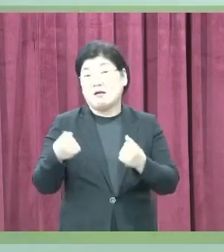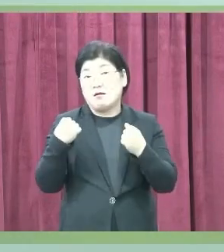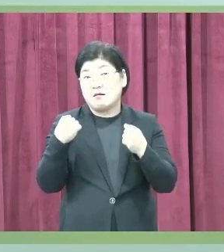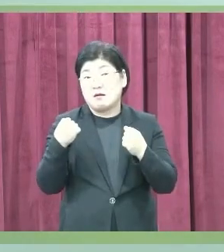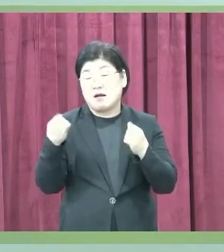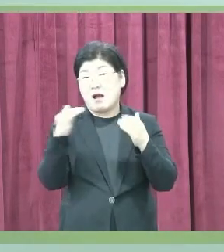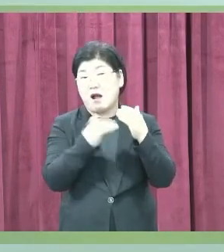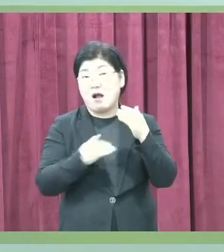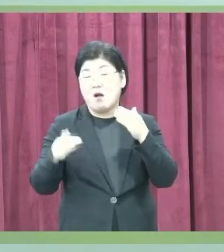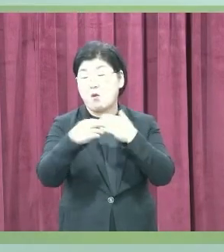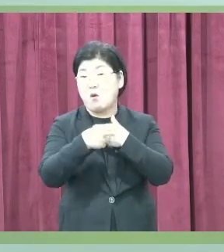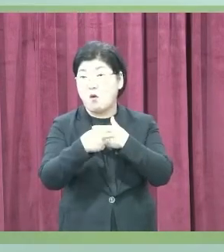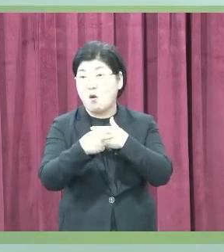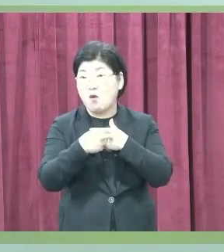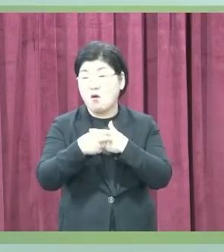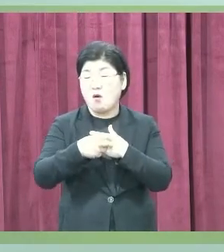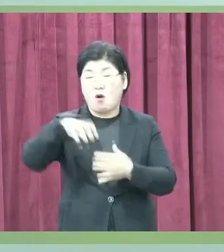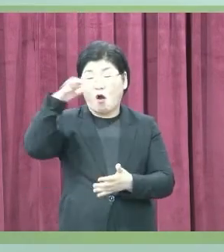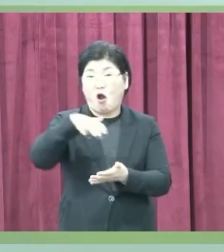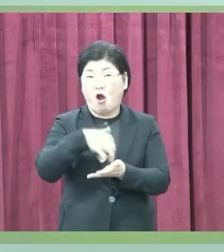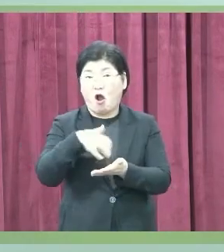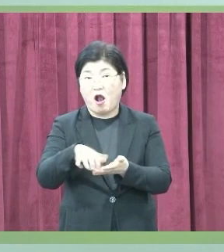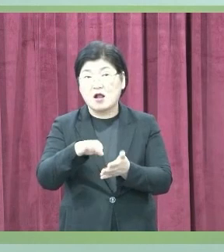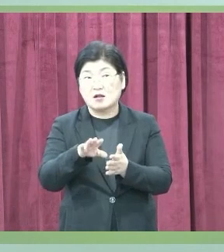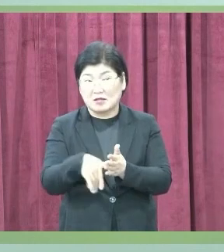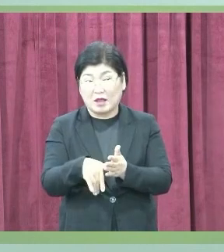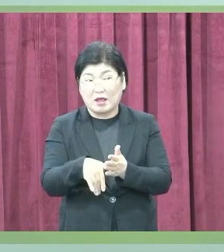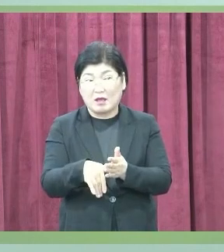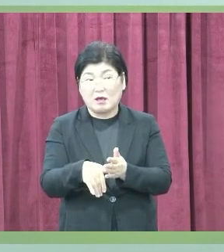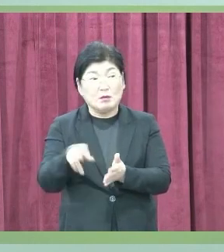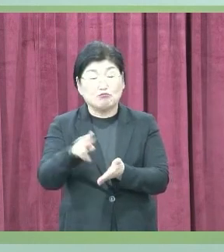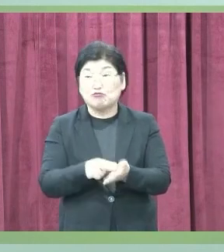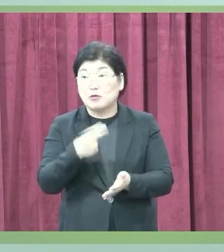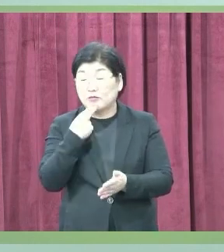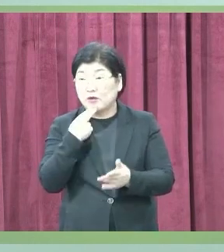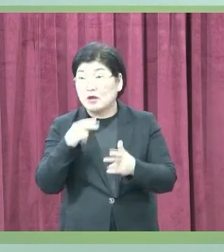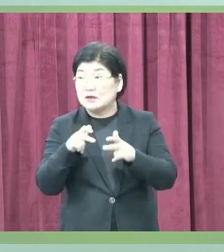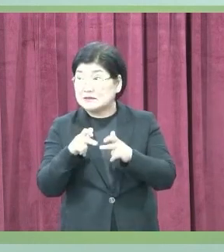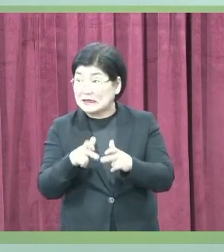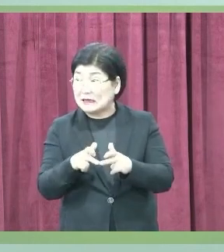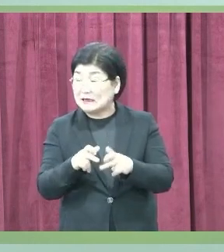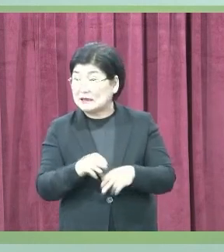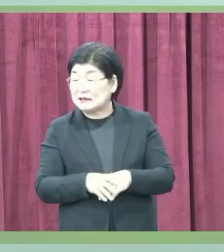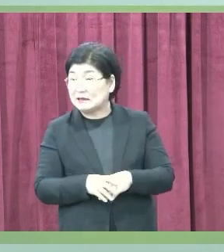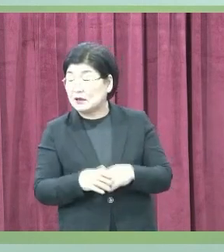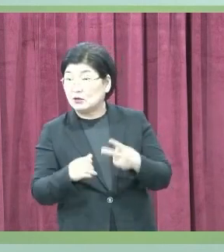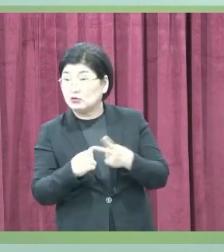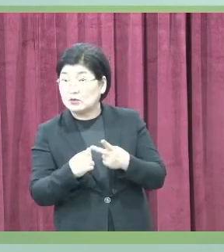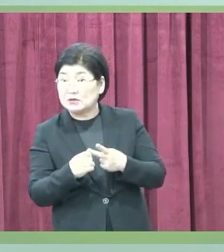건강보건 통계를 위한 데이터 수집에 윤리적 문제는 없는지요? 장애인의 동의 여부. 그리고 두